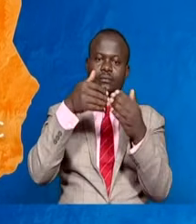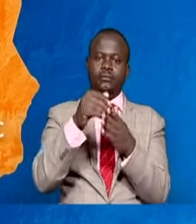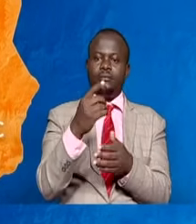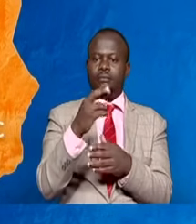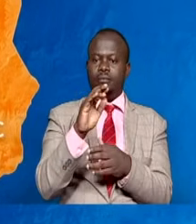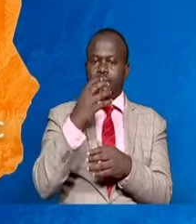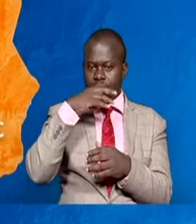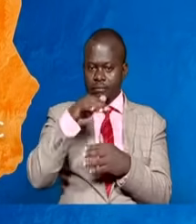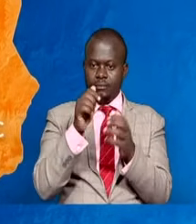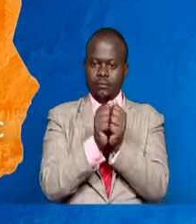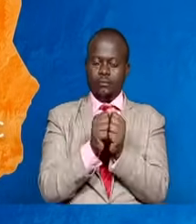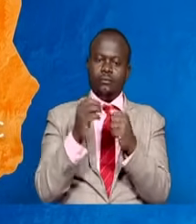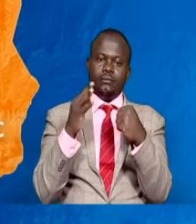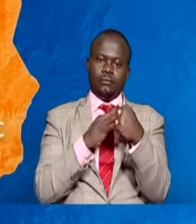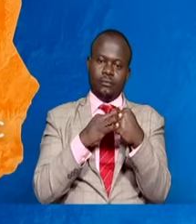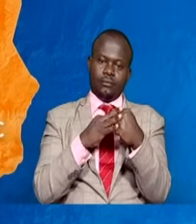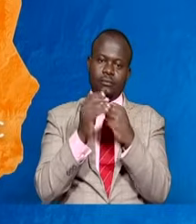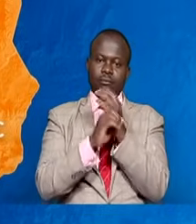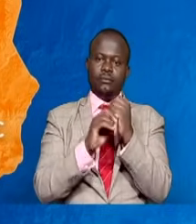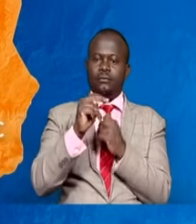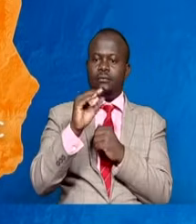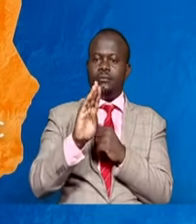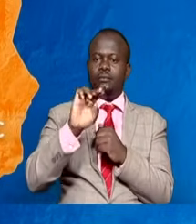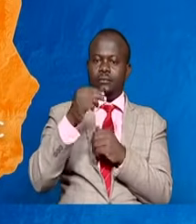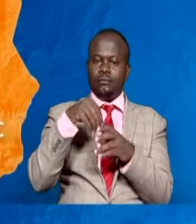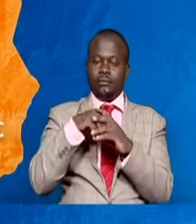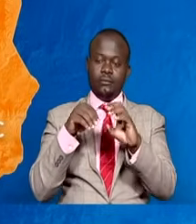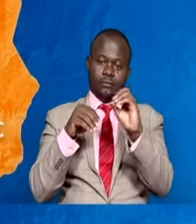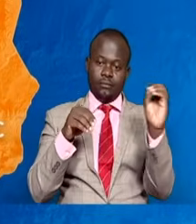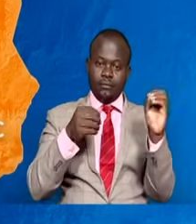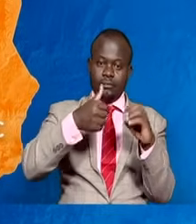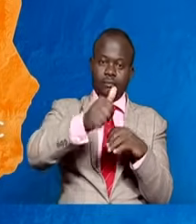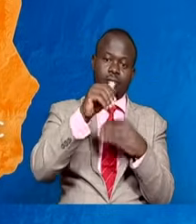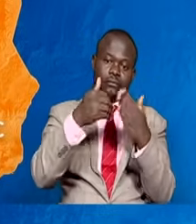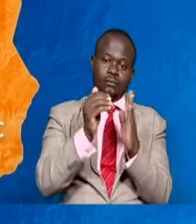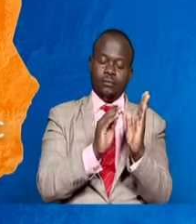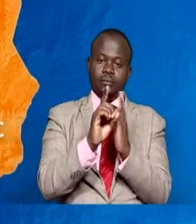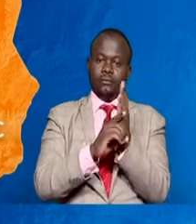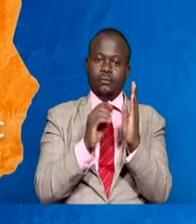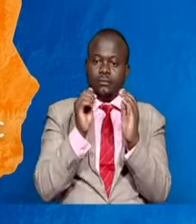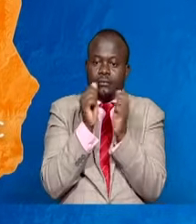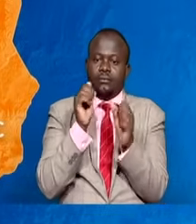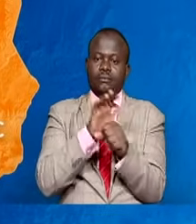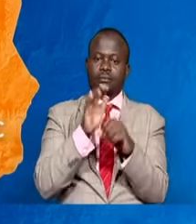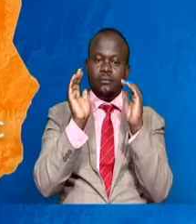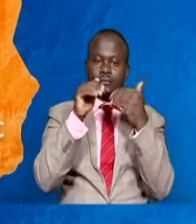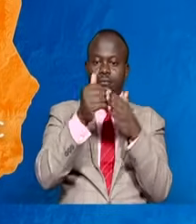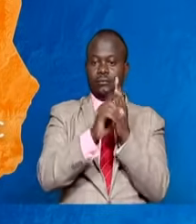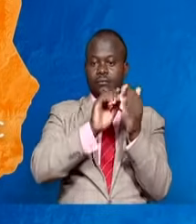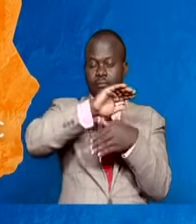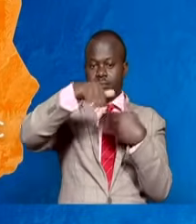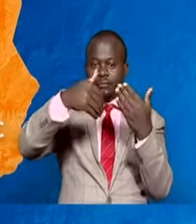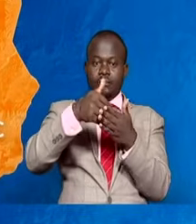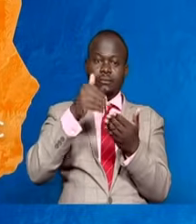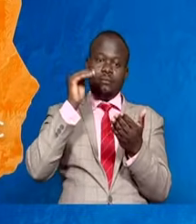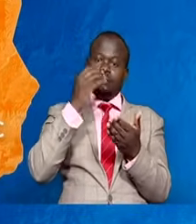dogere Celsius 18 akarere ka Nyabihu mu ntara y'uburengerazuba nibwo karere biteganyijwe ko kazaba gakonje ugereranyije n'utundi turere mu gihugu ko